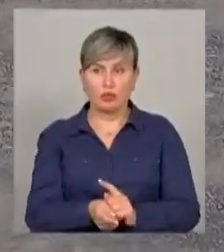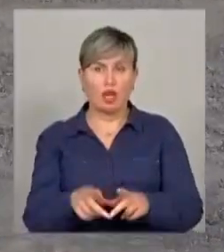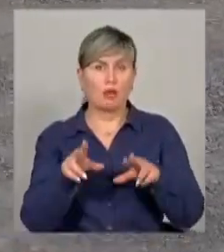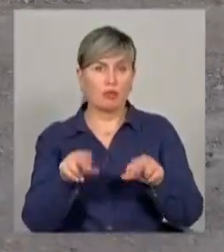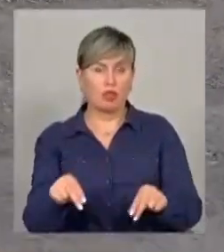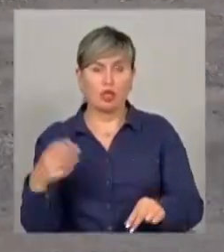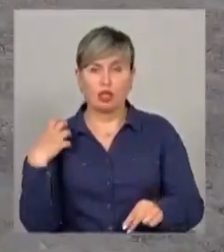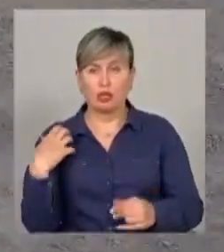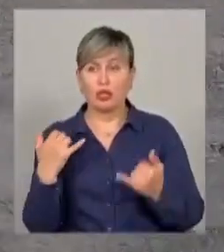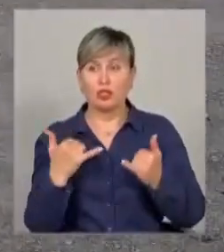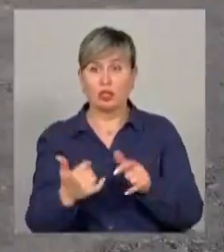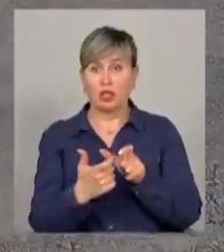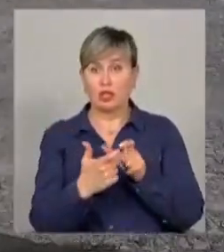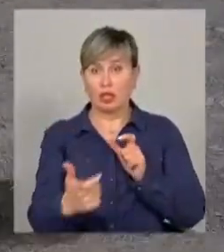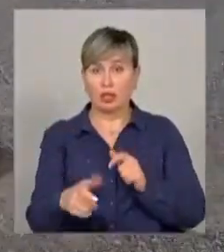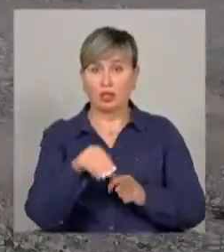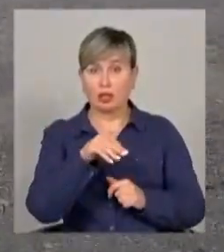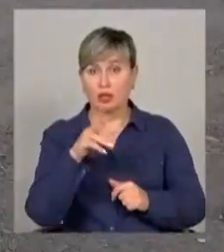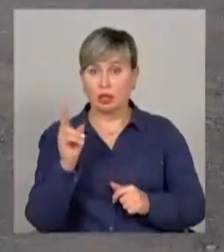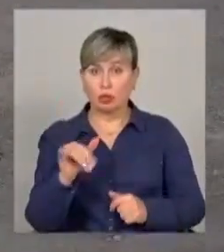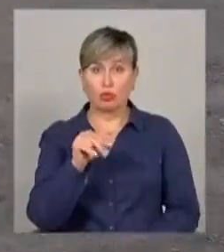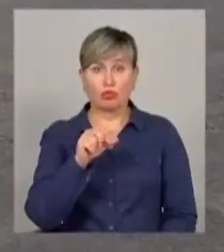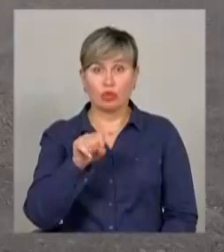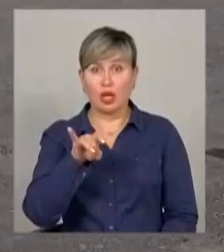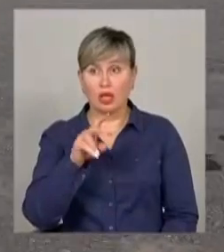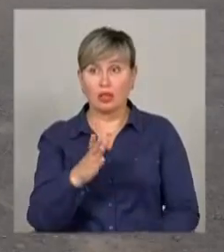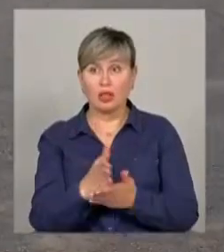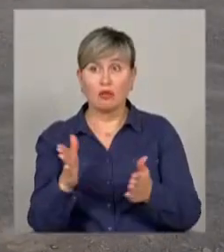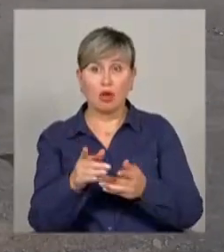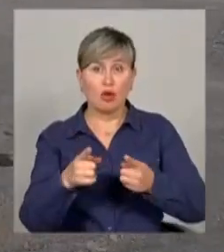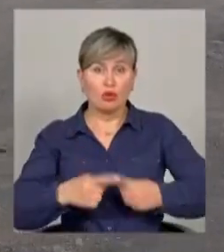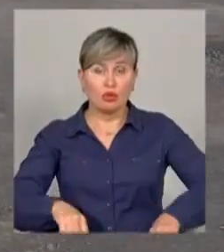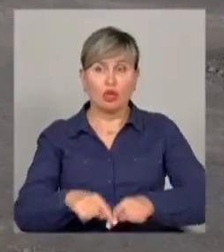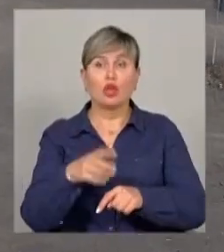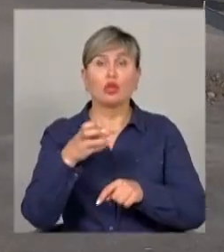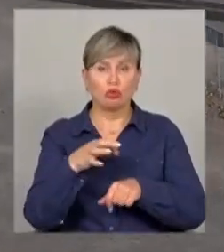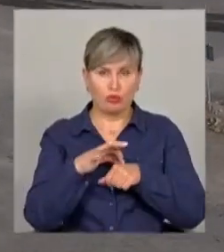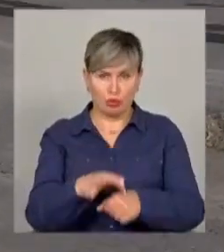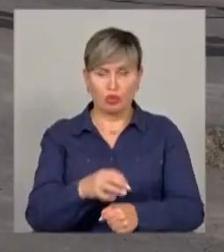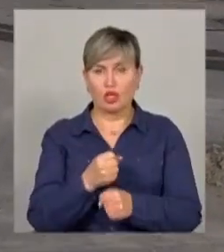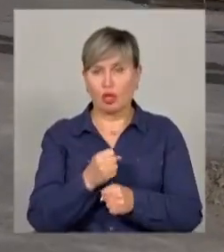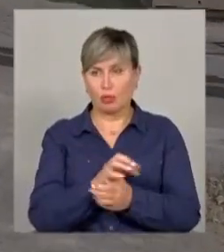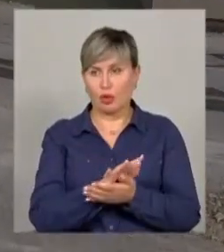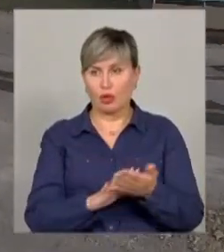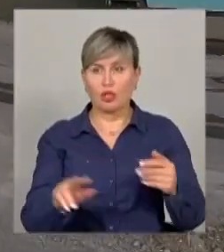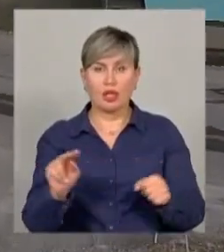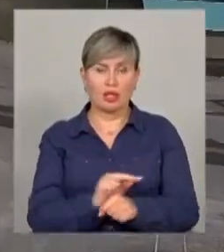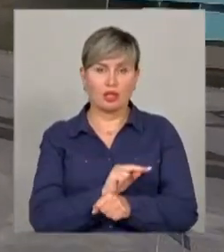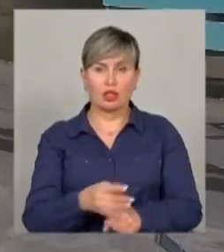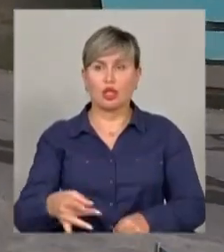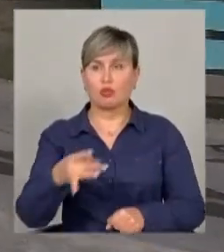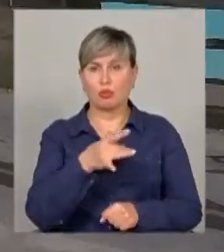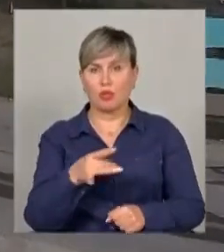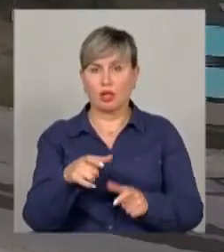чиновники. Сейчас на трассе Талдыкурган-Учарал есть маленькие участки, на которых еще ведутся работы. Реконструкция